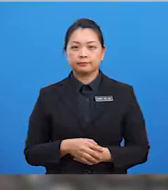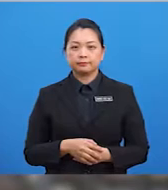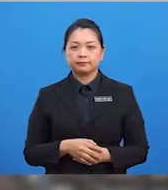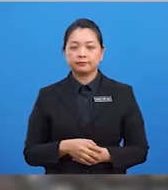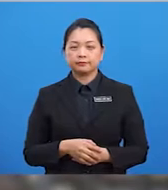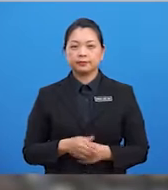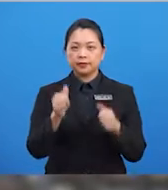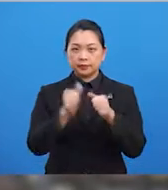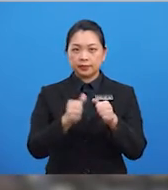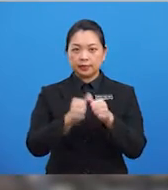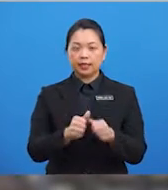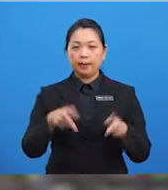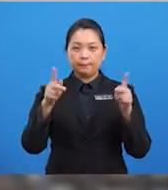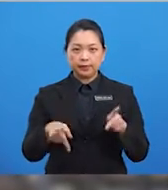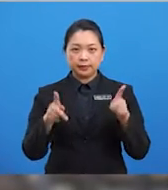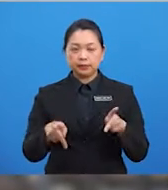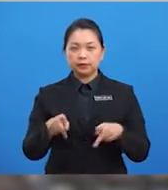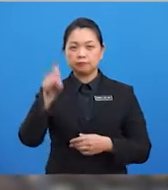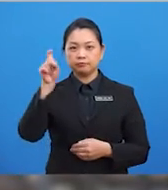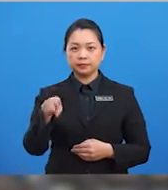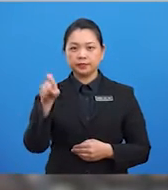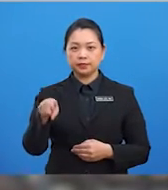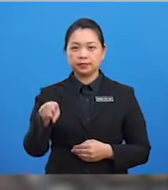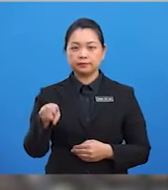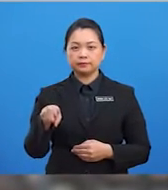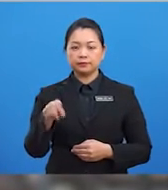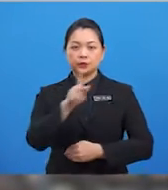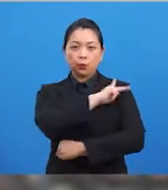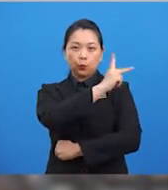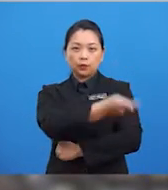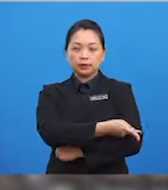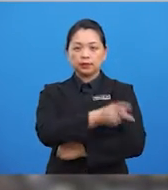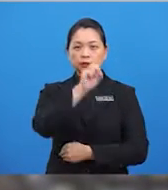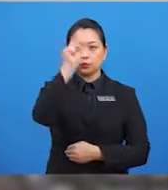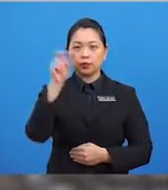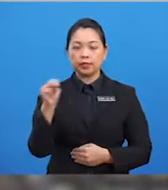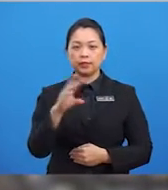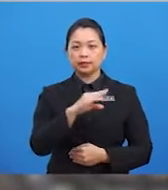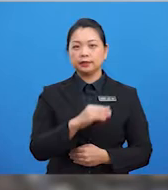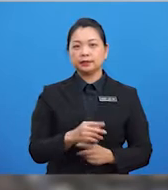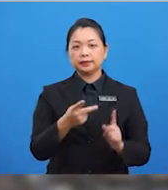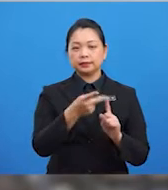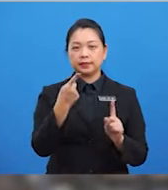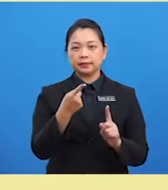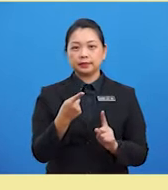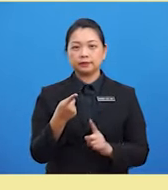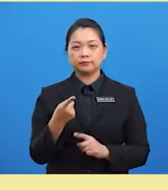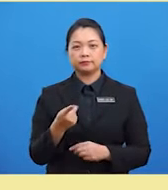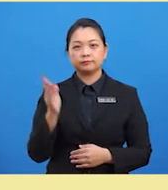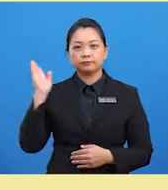Setiap pelajar dikehendaki menguasai soalan dari sudut